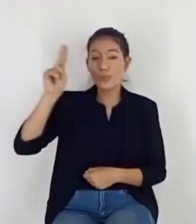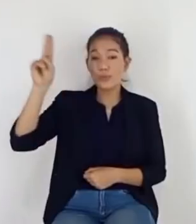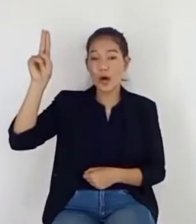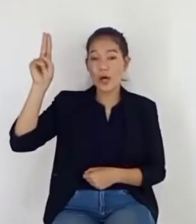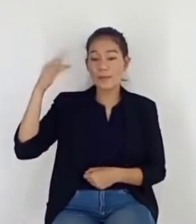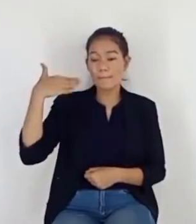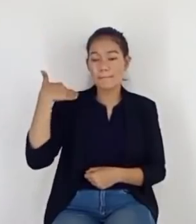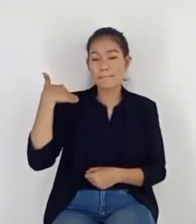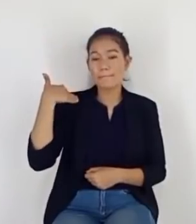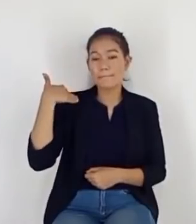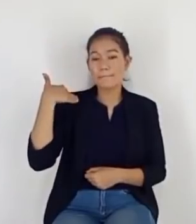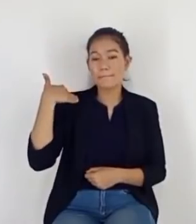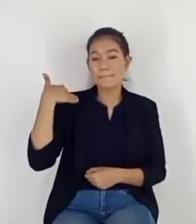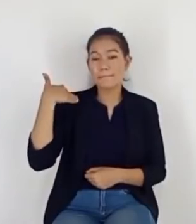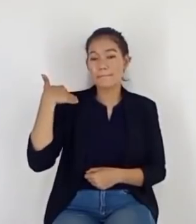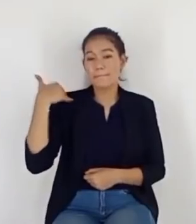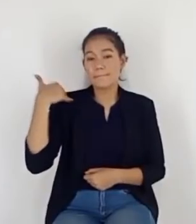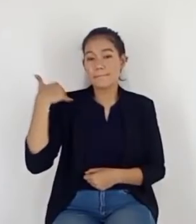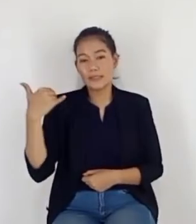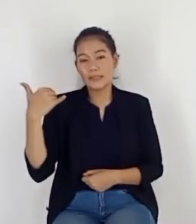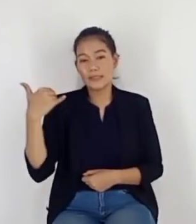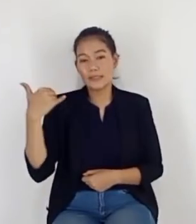dan karena